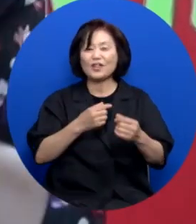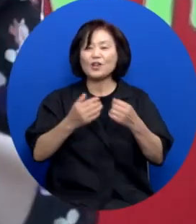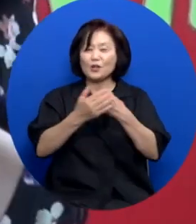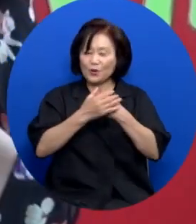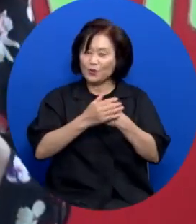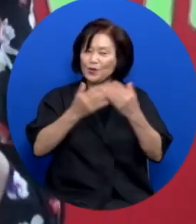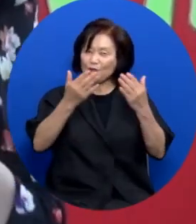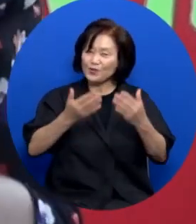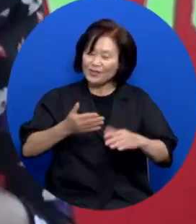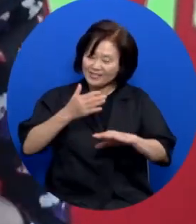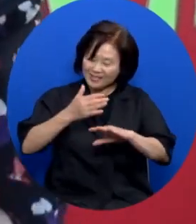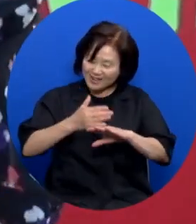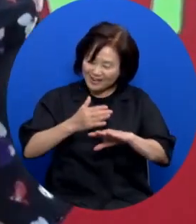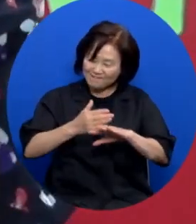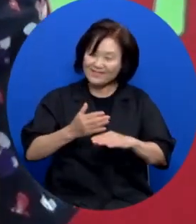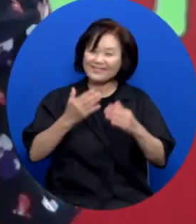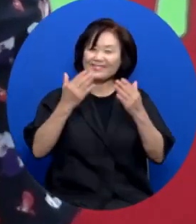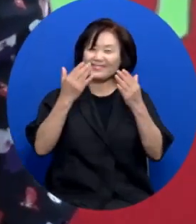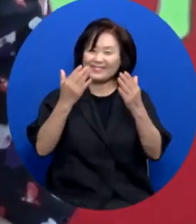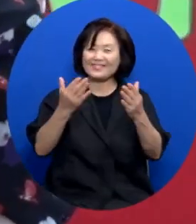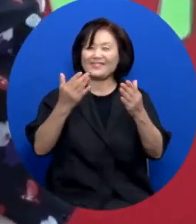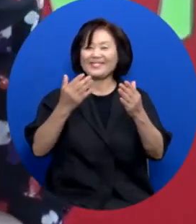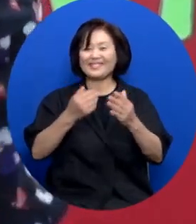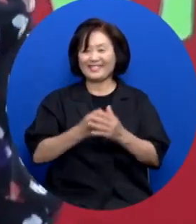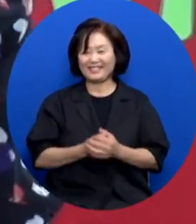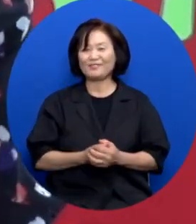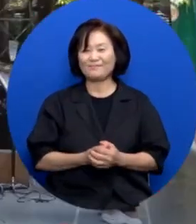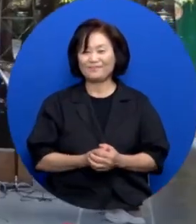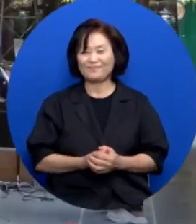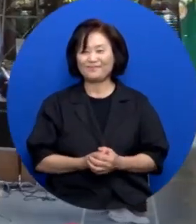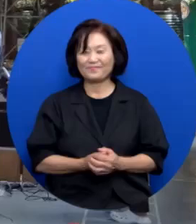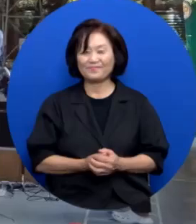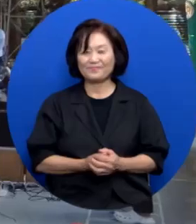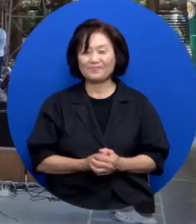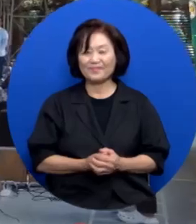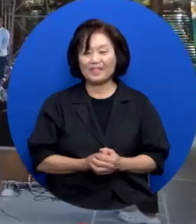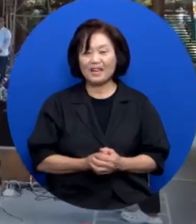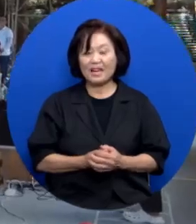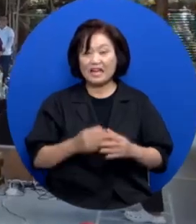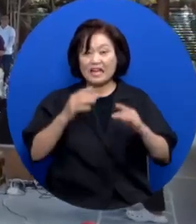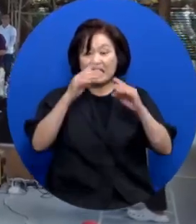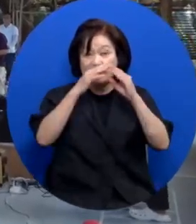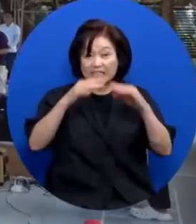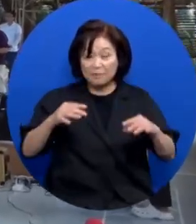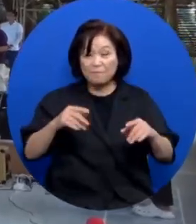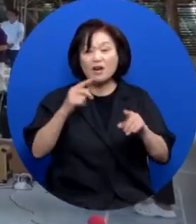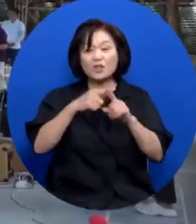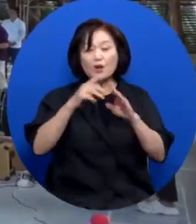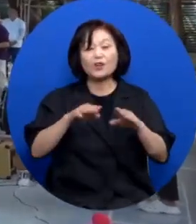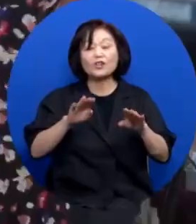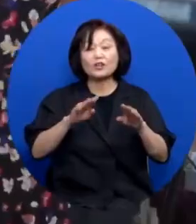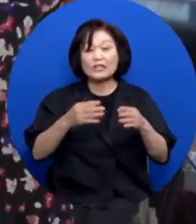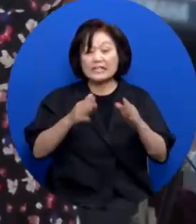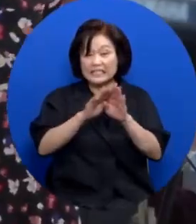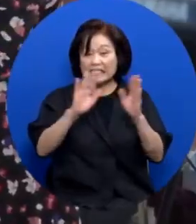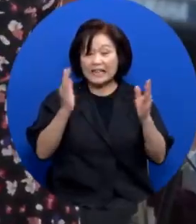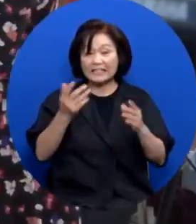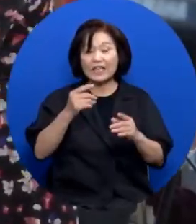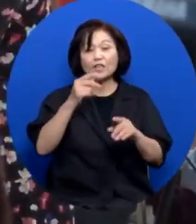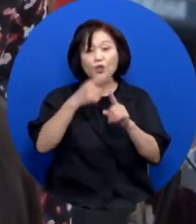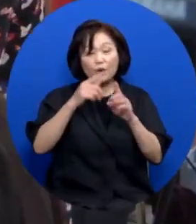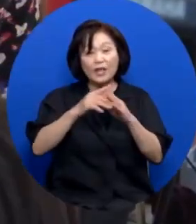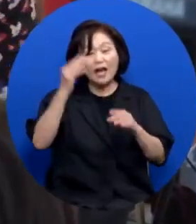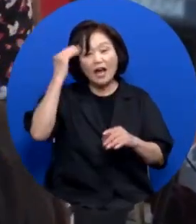encouraging us to still standing. 천막교회로 시작된 뿔로 주님의 교회는